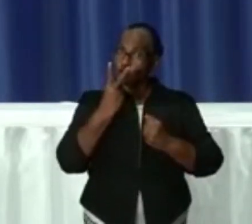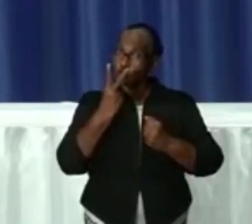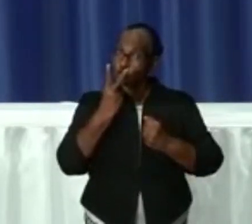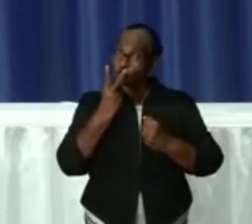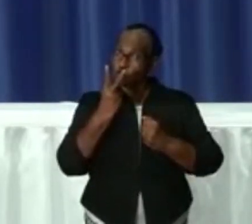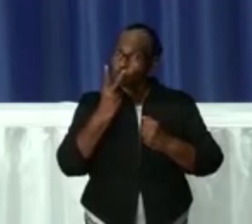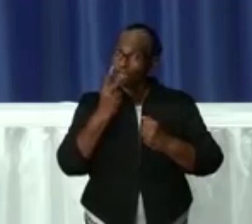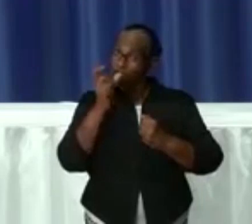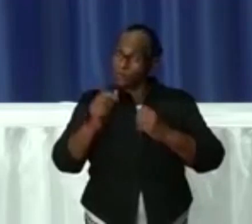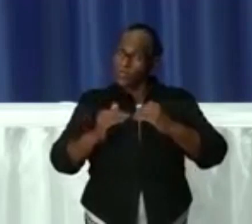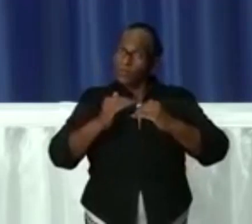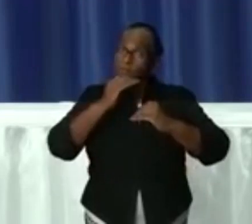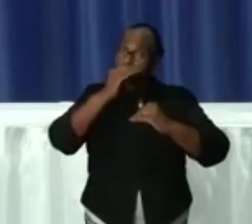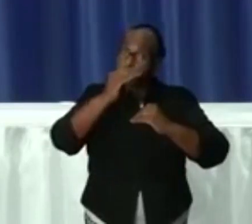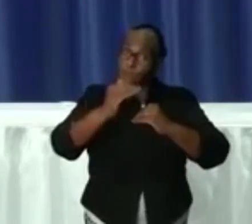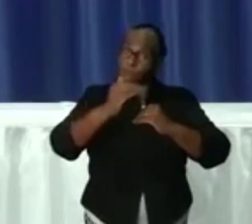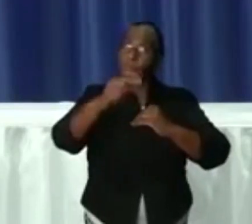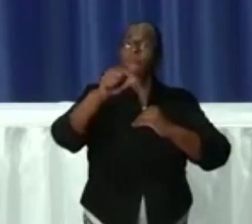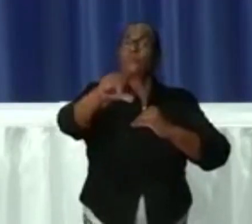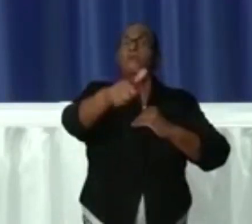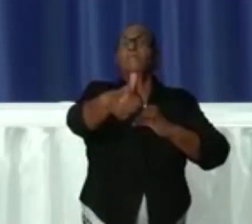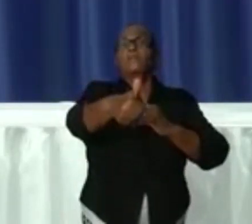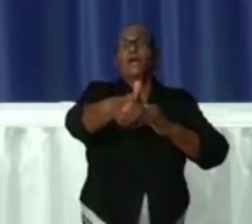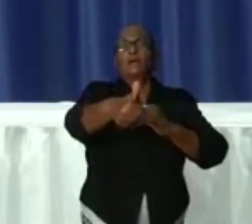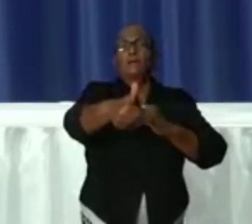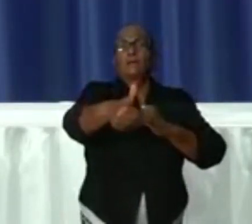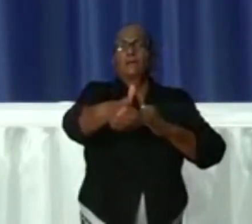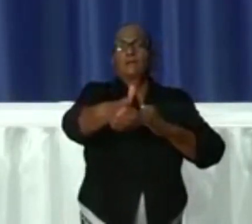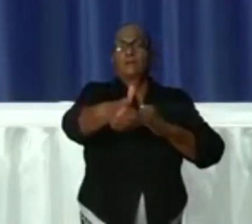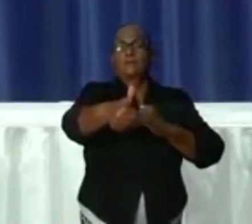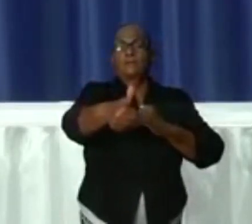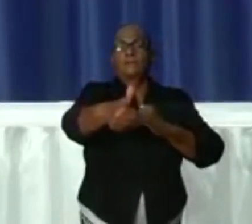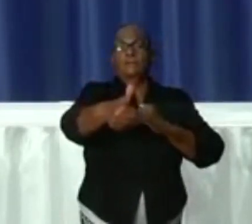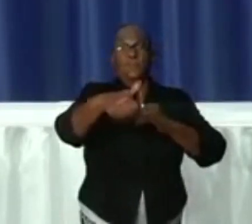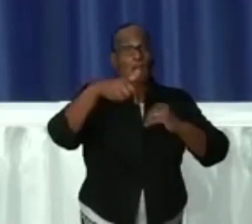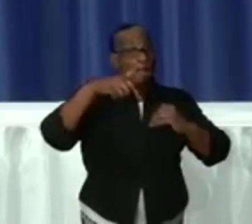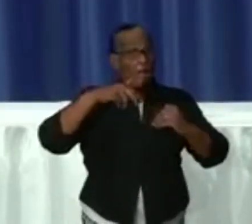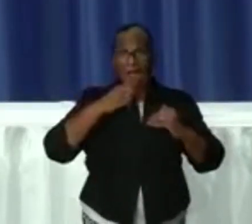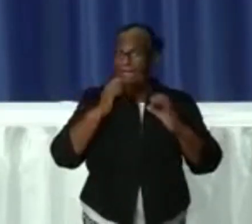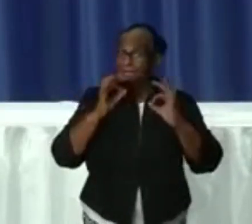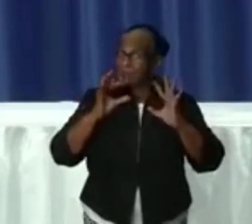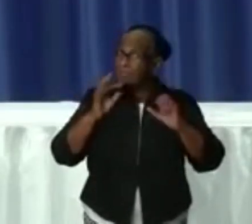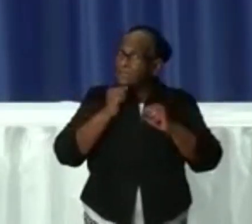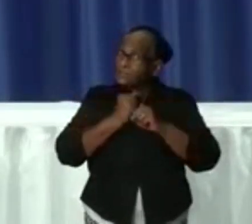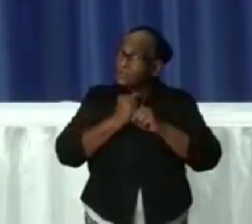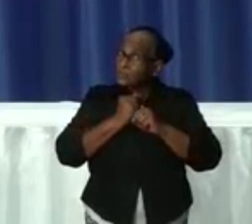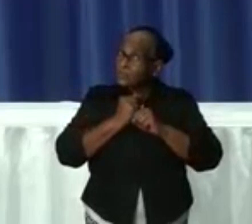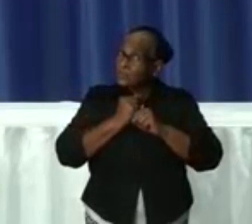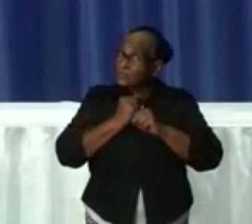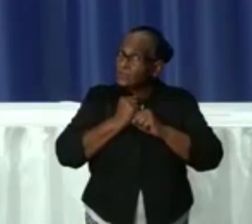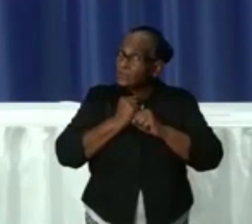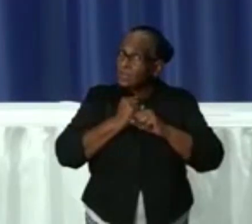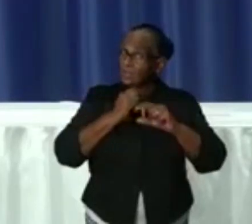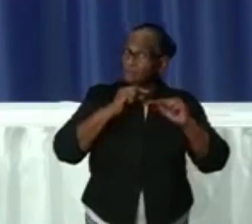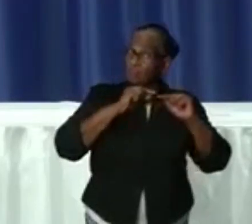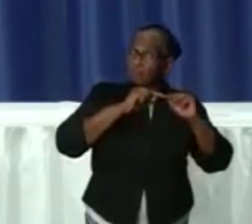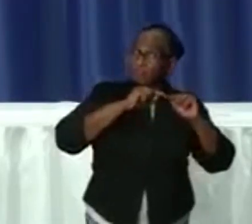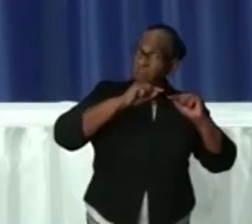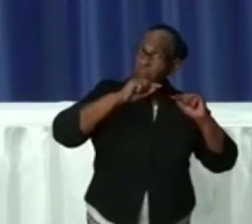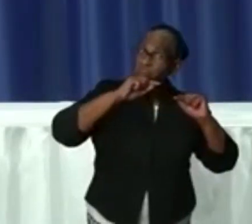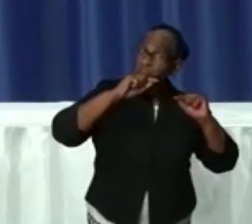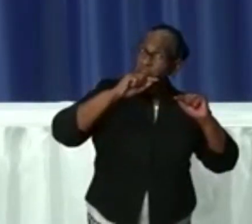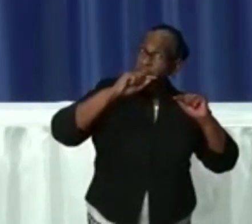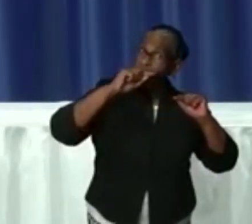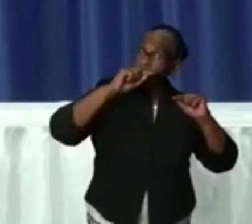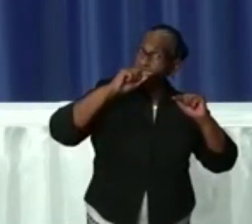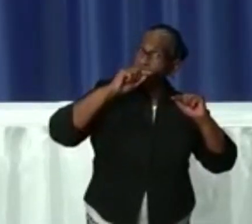Dat we dan het niveau waarop we zitten, dat we zien dat dit grafiek gaat